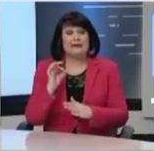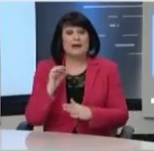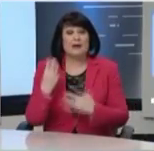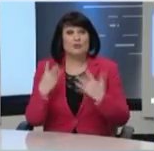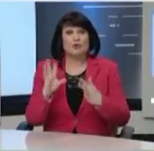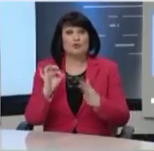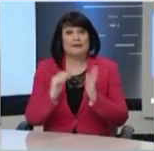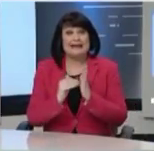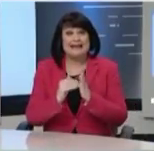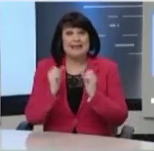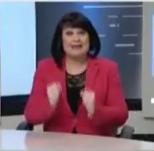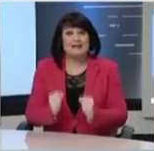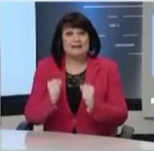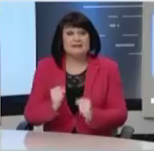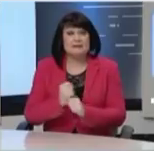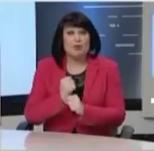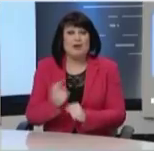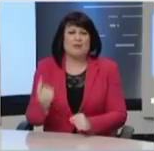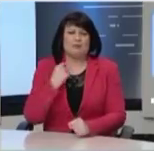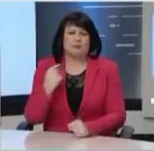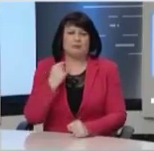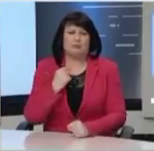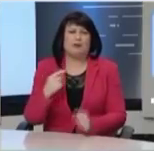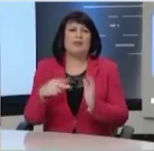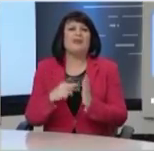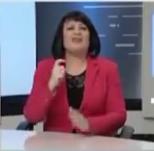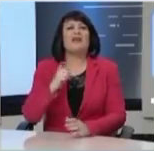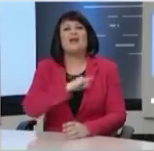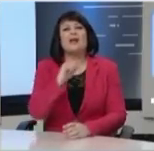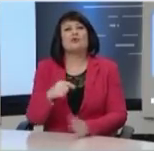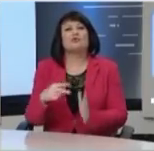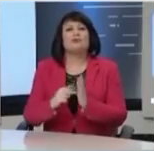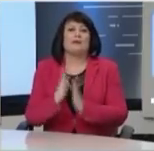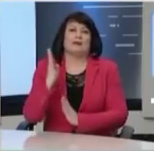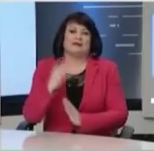850.000 χαμένες θέσεις εργασίας από το 2010 ως το 2014.